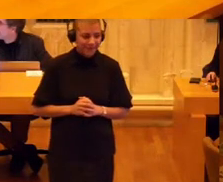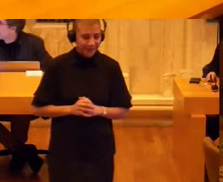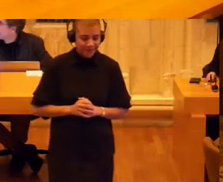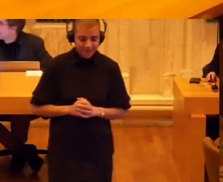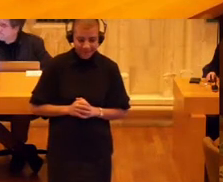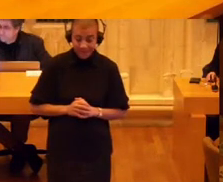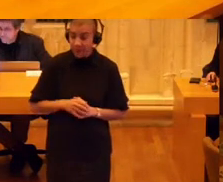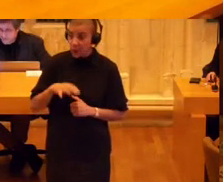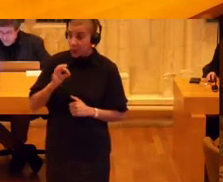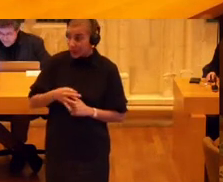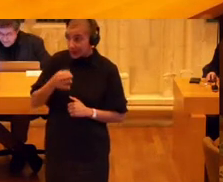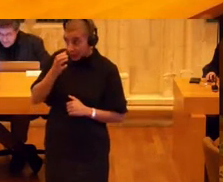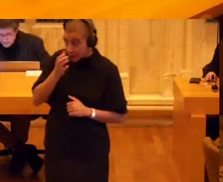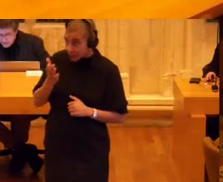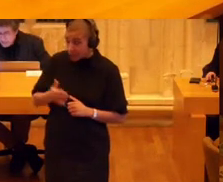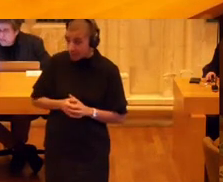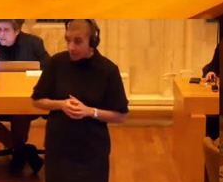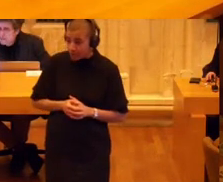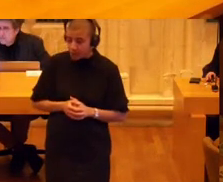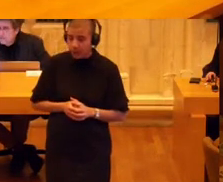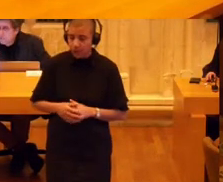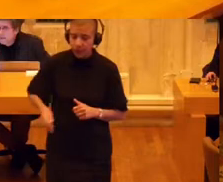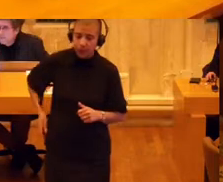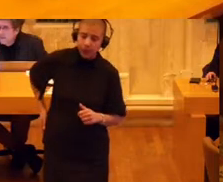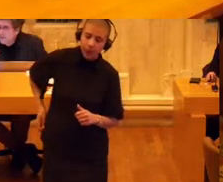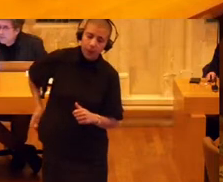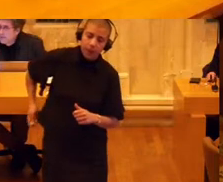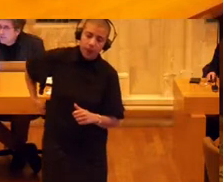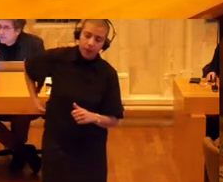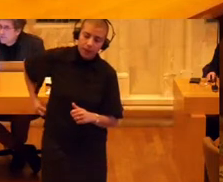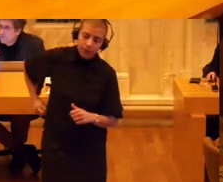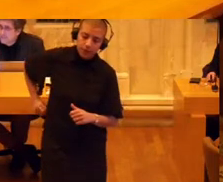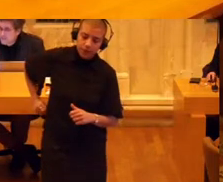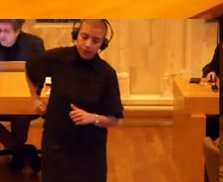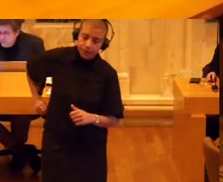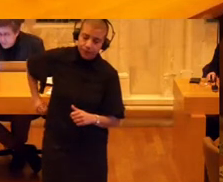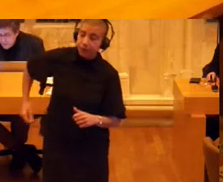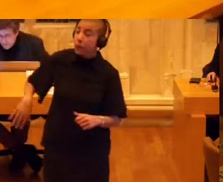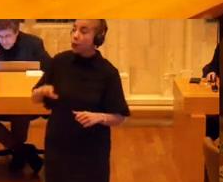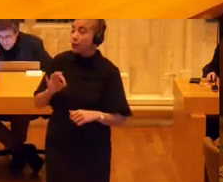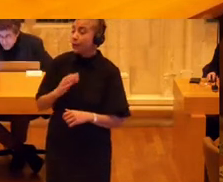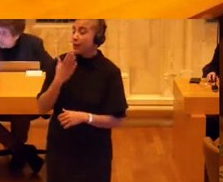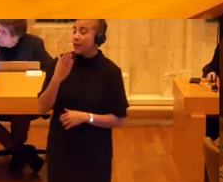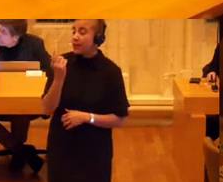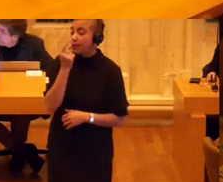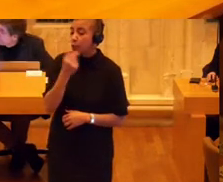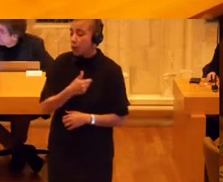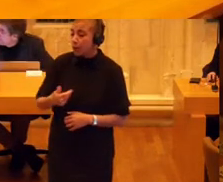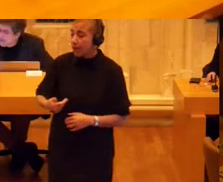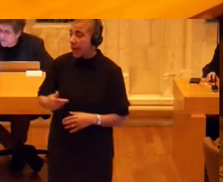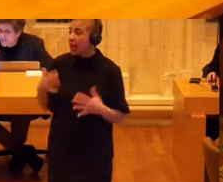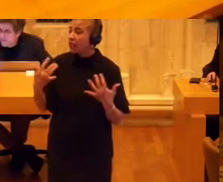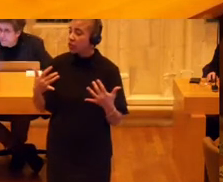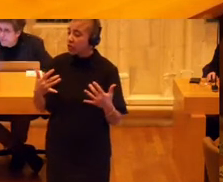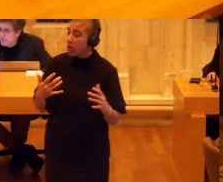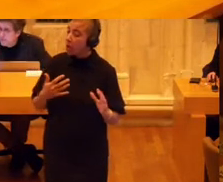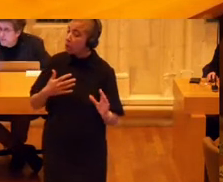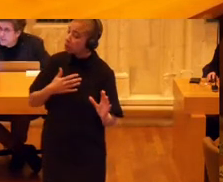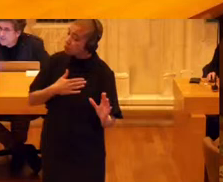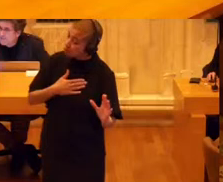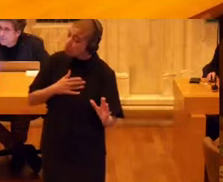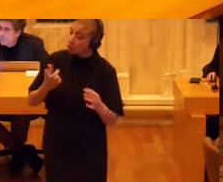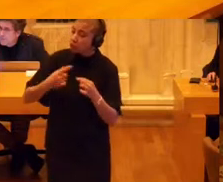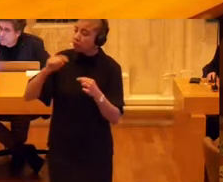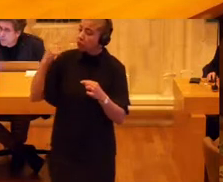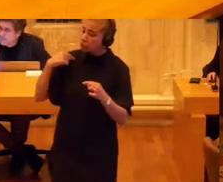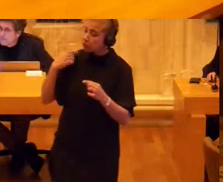Oui, Francis Joly. Oui, merci, monsieur le maire. Tout d'abord, je me félicite de voir que dans l'ordre d'une de mes dernières interventions,